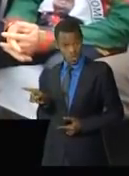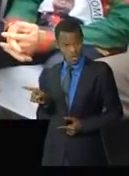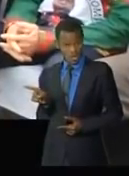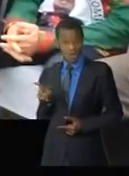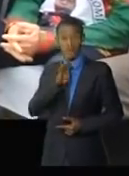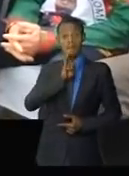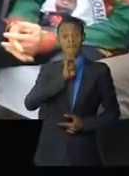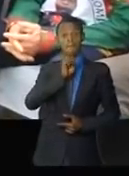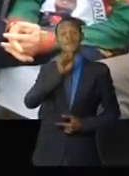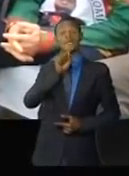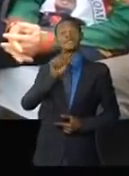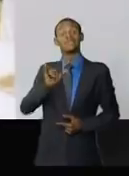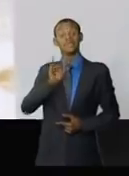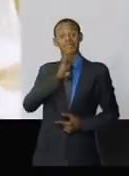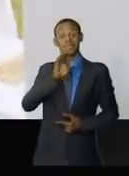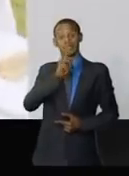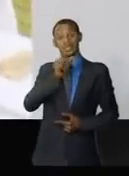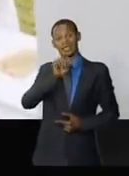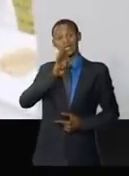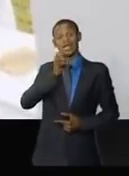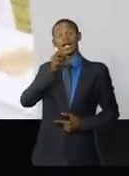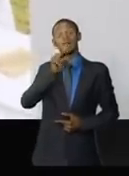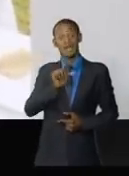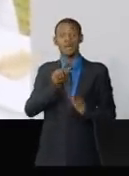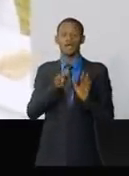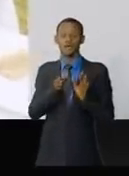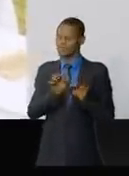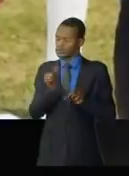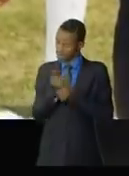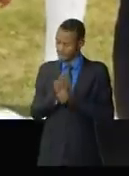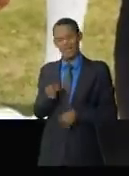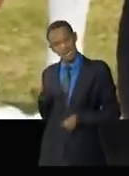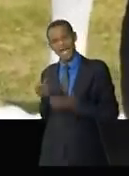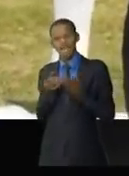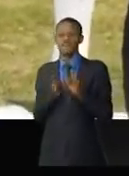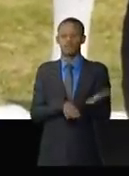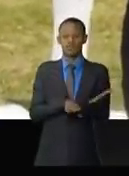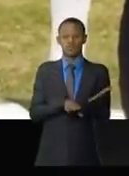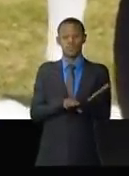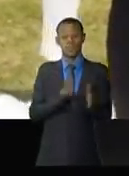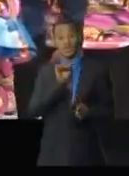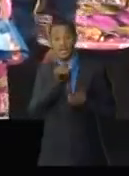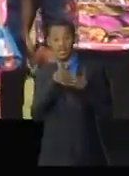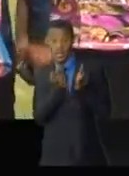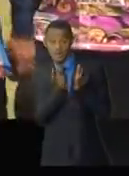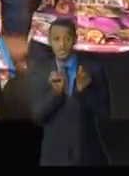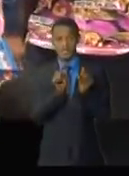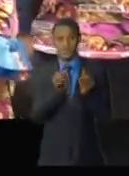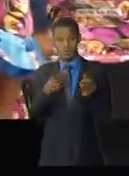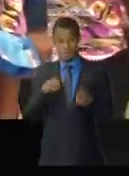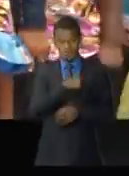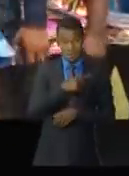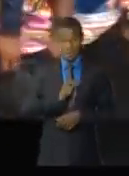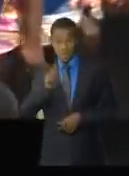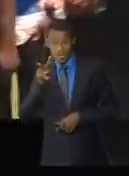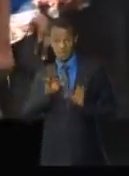mort. Le directeur de cabinet du chef de l'État, quelques membres du gouvernement, les cadres et militants de l'UDPS, la